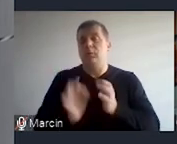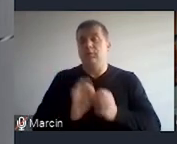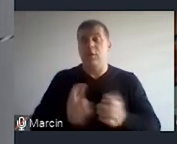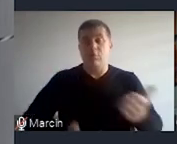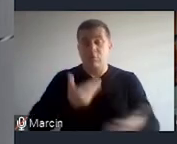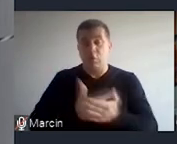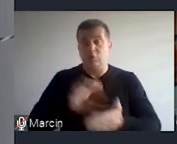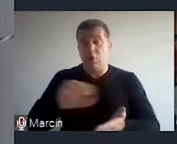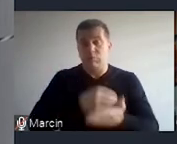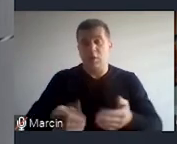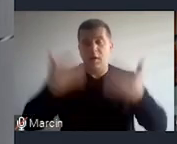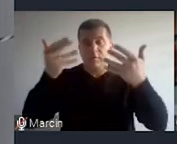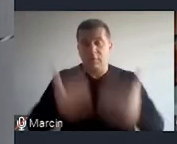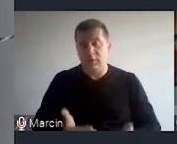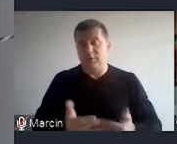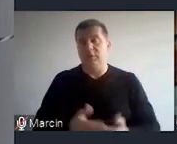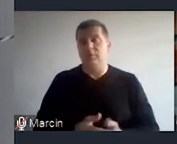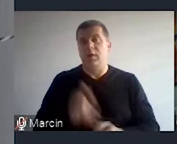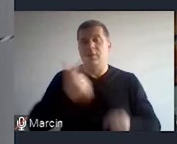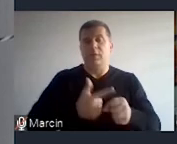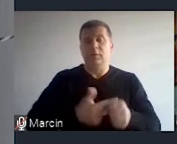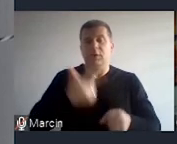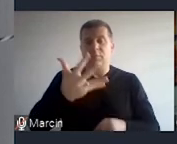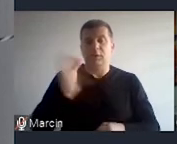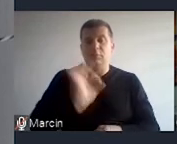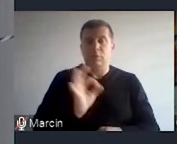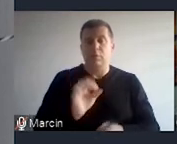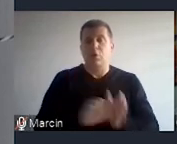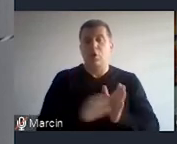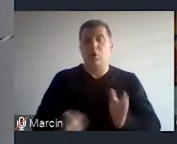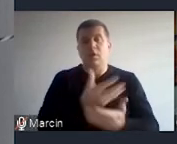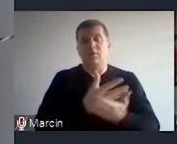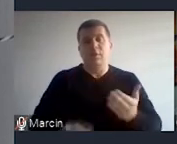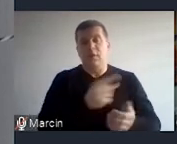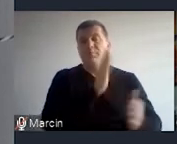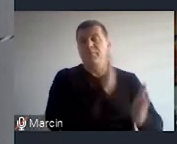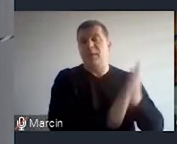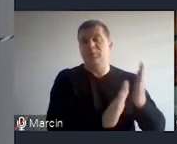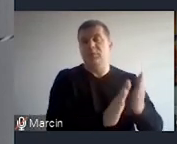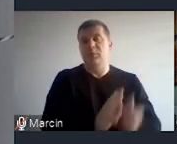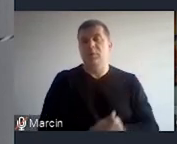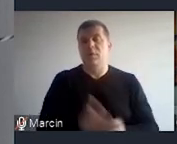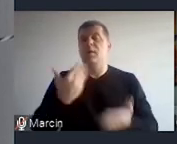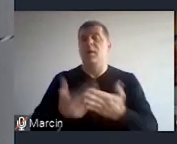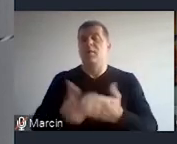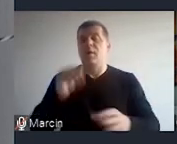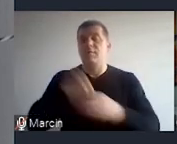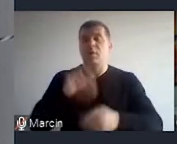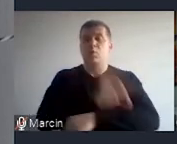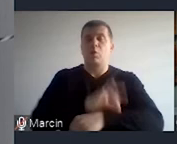o płatność, wyliczam te 25% od wydatków bezpośrednich. Dlatego w